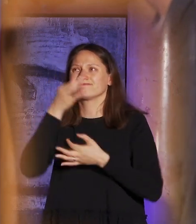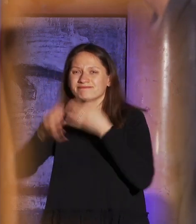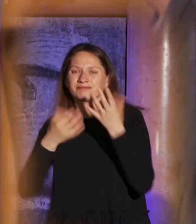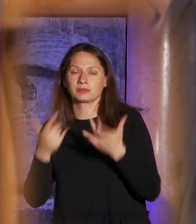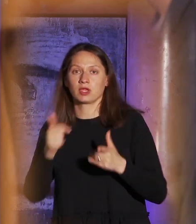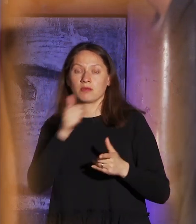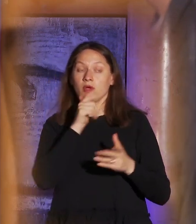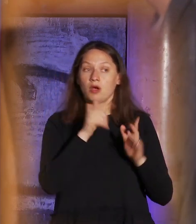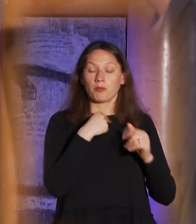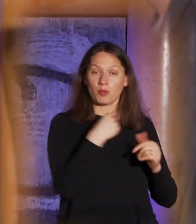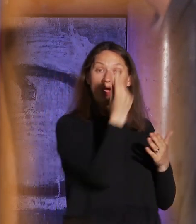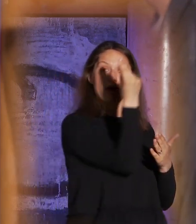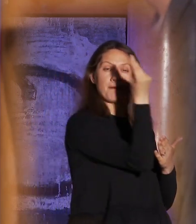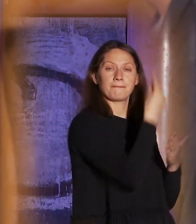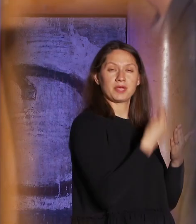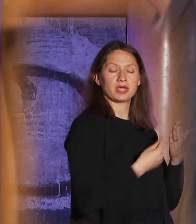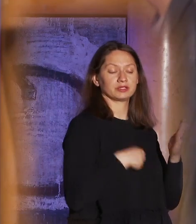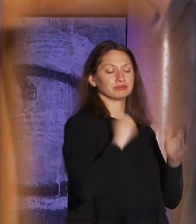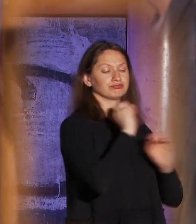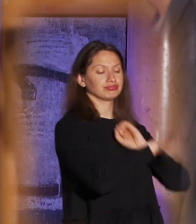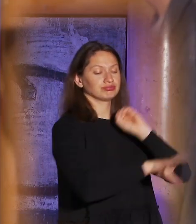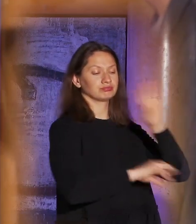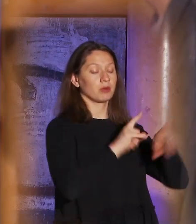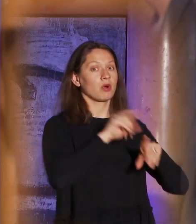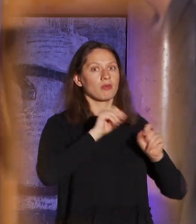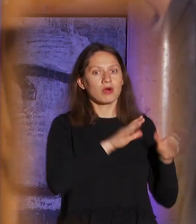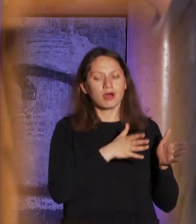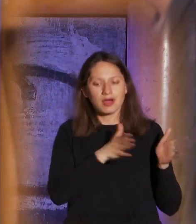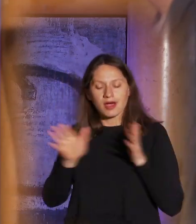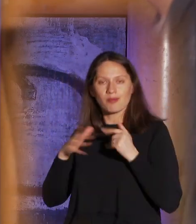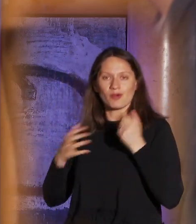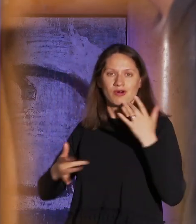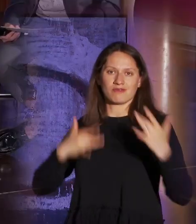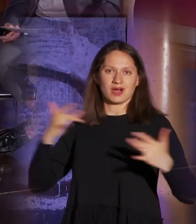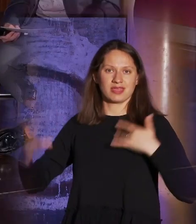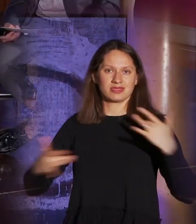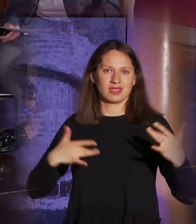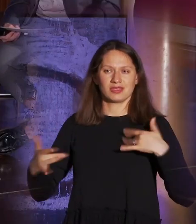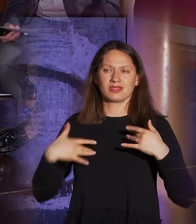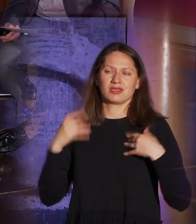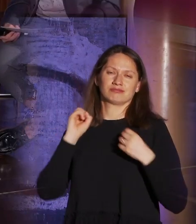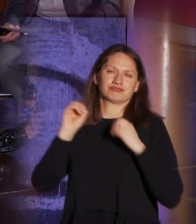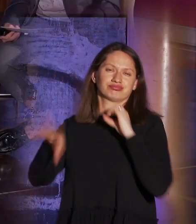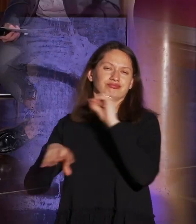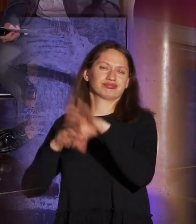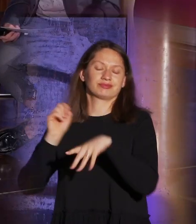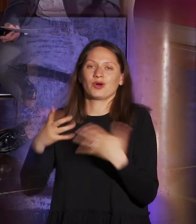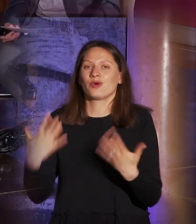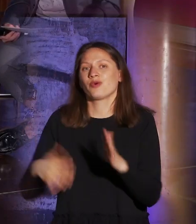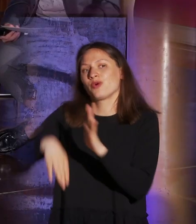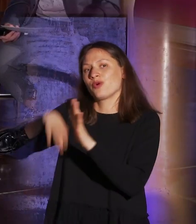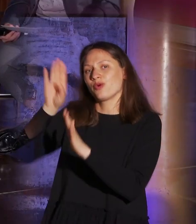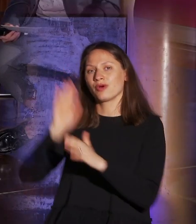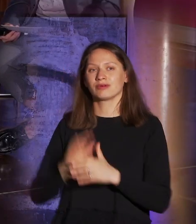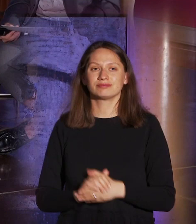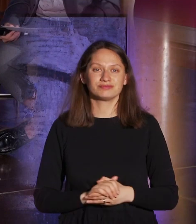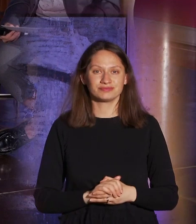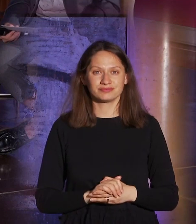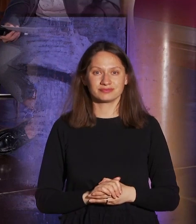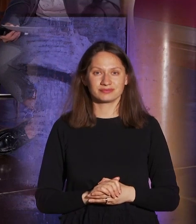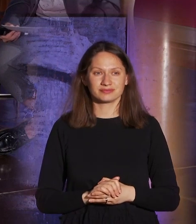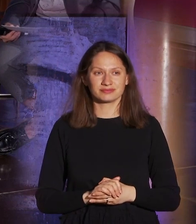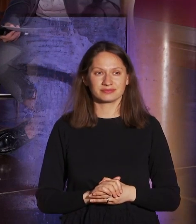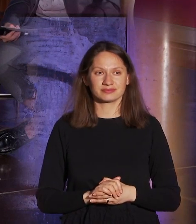išvaidinti, ką tai reiškia, visų menų sintezė. Taip, Lina, čia tarp kitko irgi teatro pedagogė turbūt, jo?